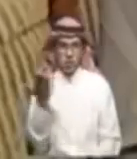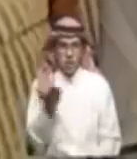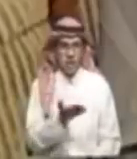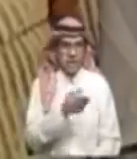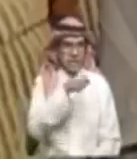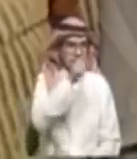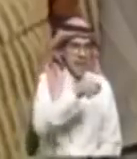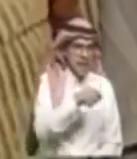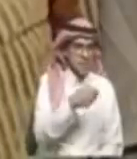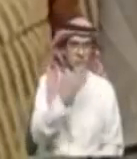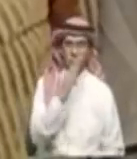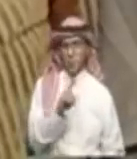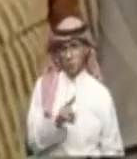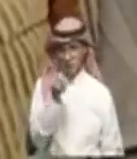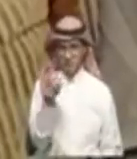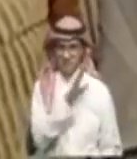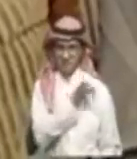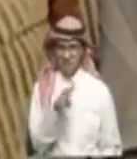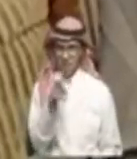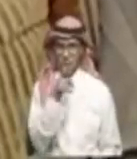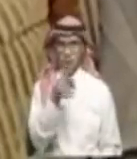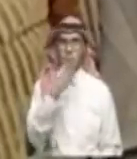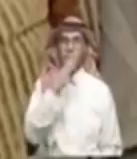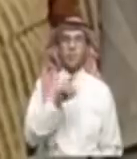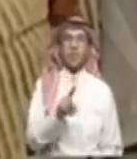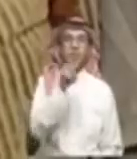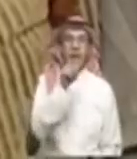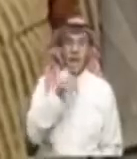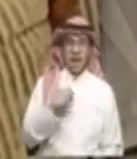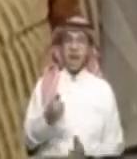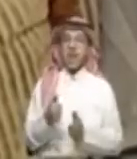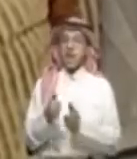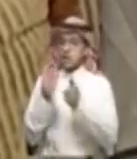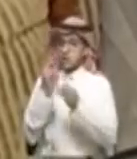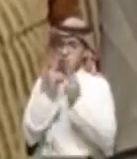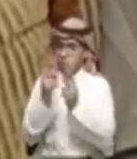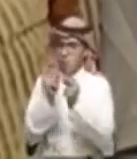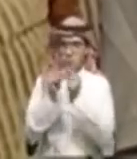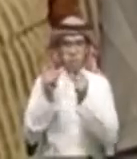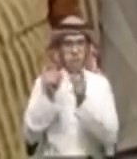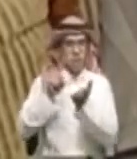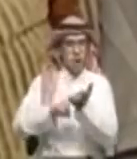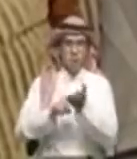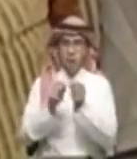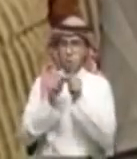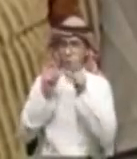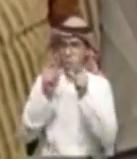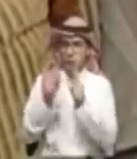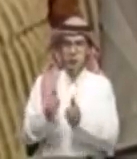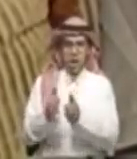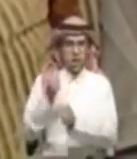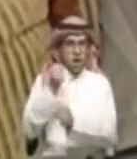وصاحبيه. الحمد لله رب العالمين اللي نجح هذا الموسم نجاح منقطع النظير، واحنا كنا شاهدين على هذا